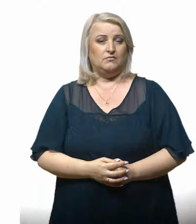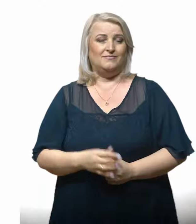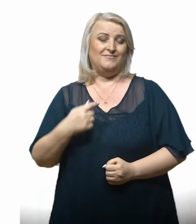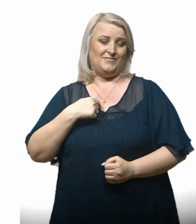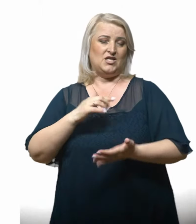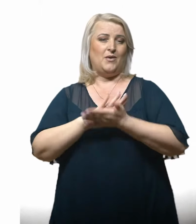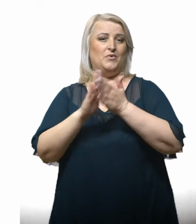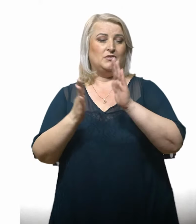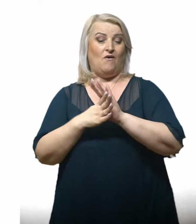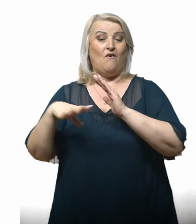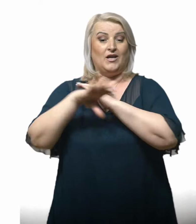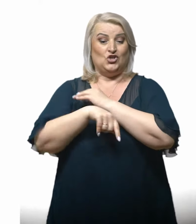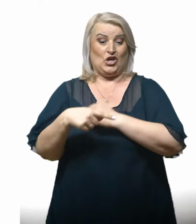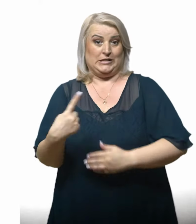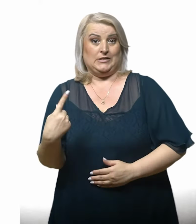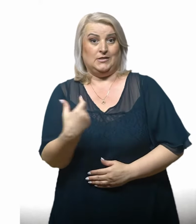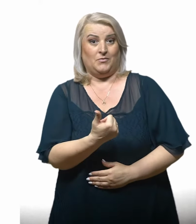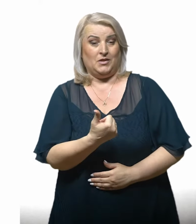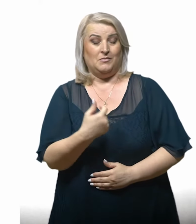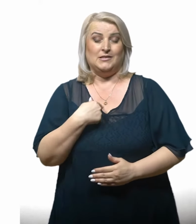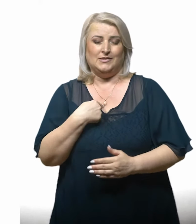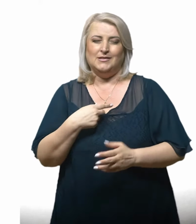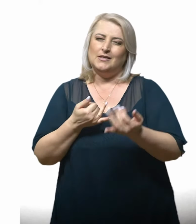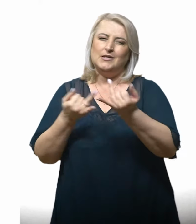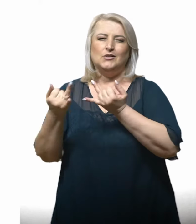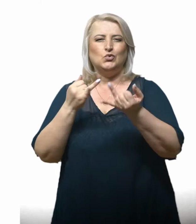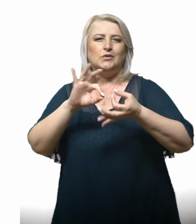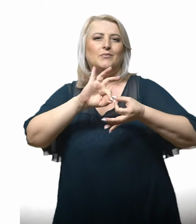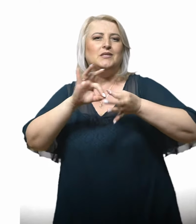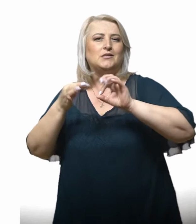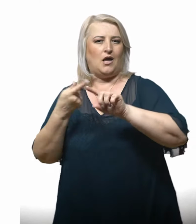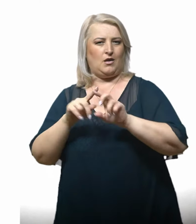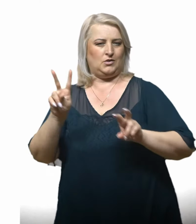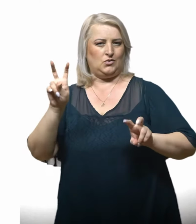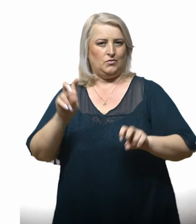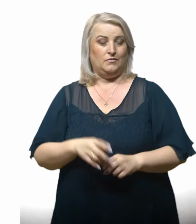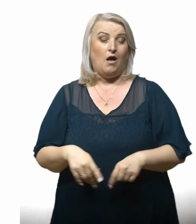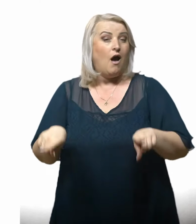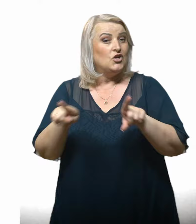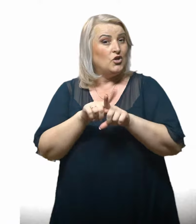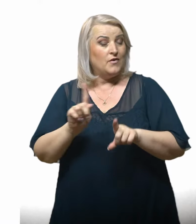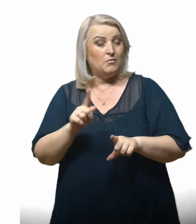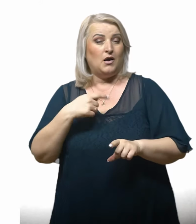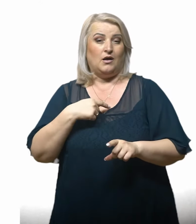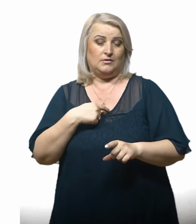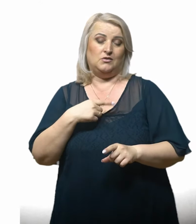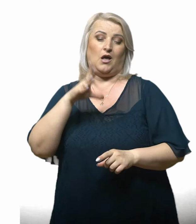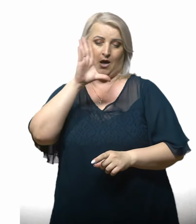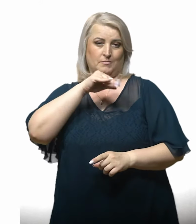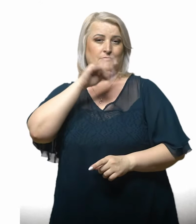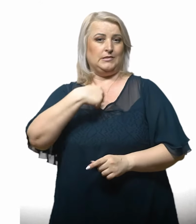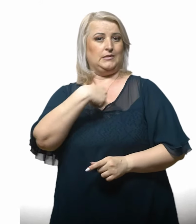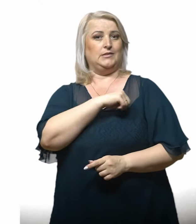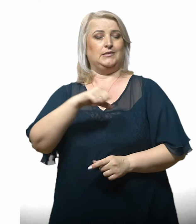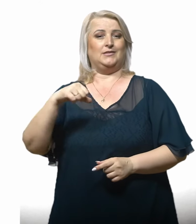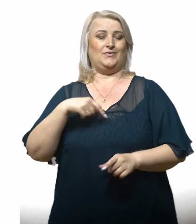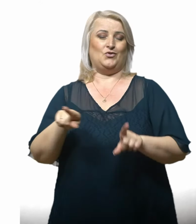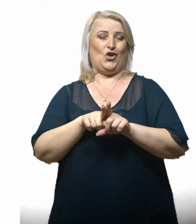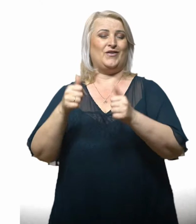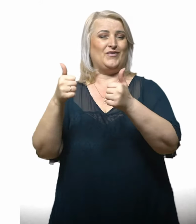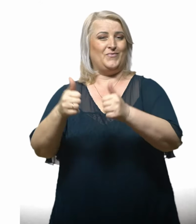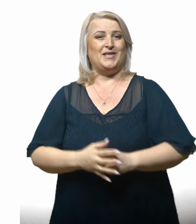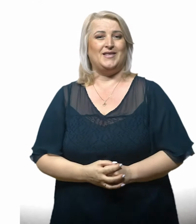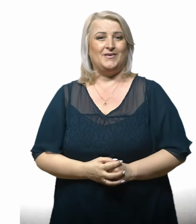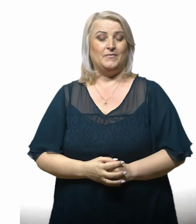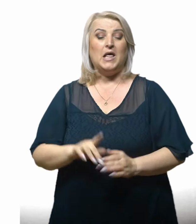înțeles, la sfârșitul acestei săptămâni, să discutăm în detaliu acest subiect, în așa fel ca să nu reușească și mie la fel de bine.